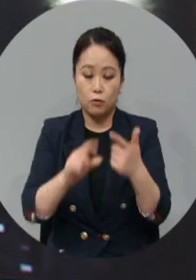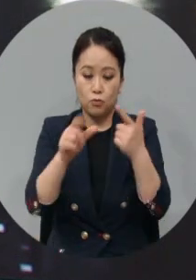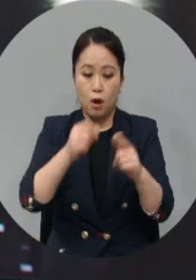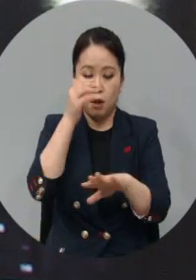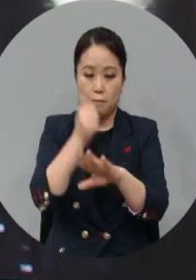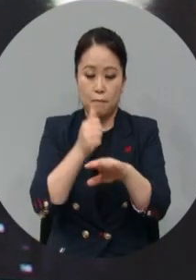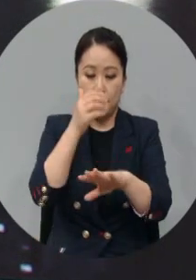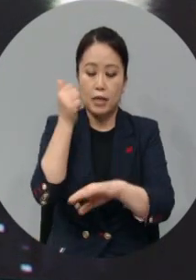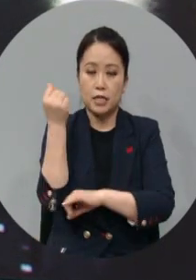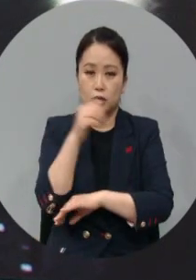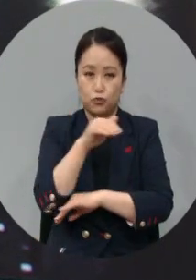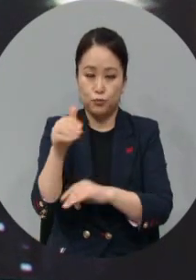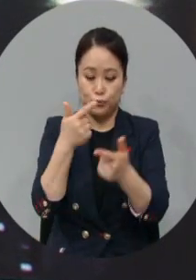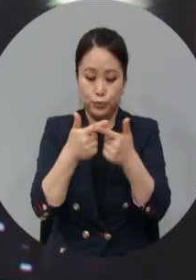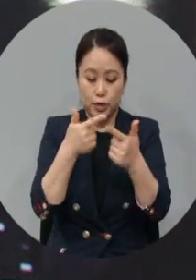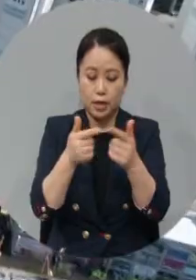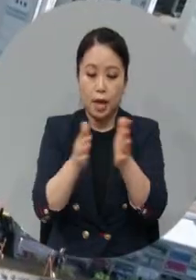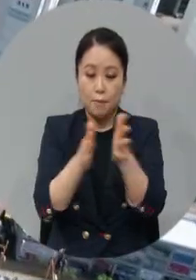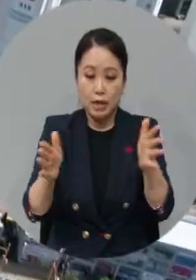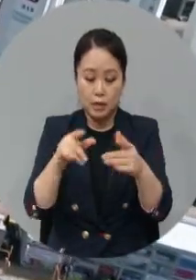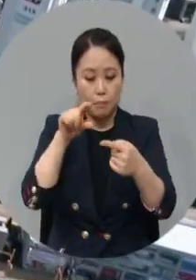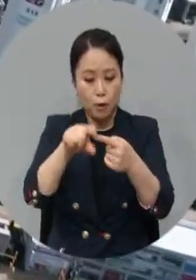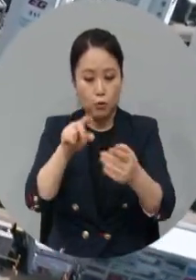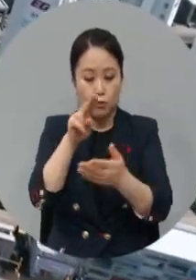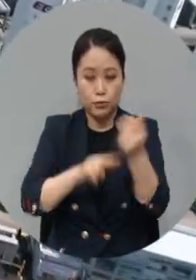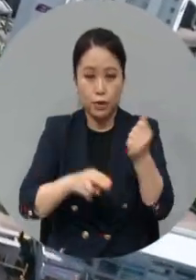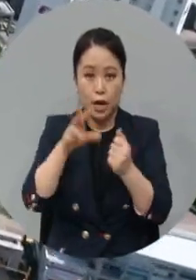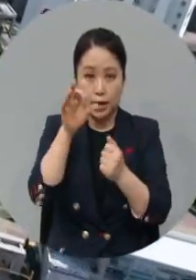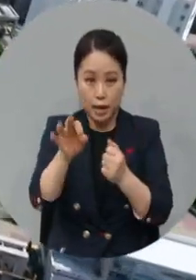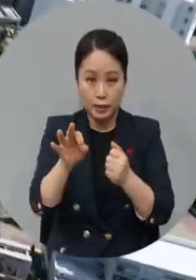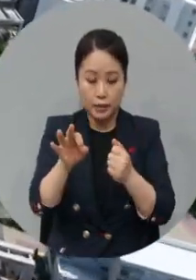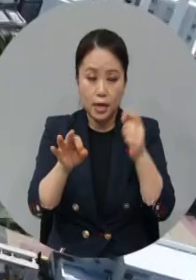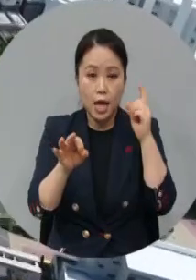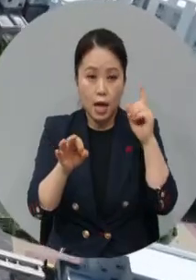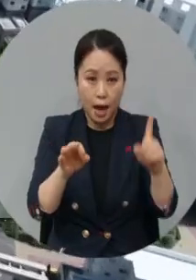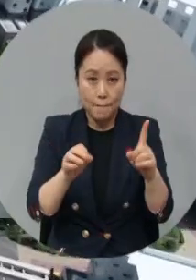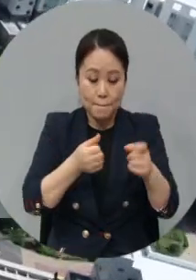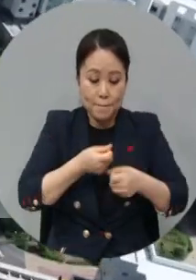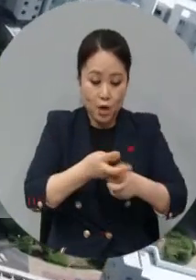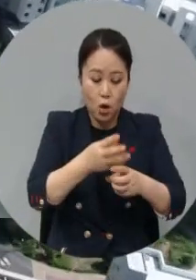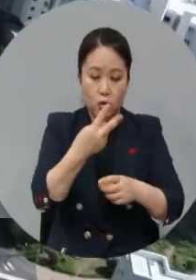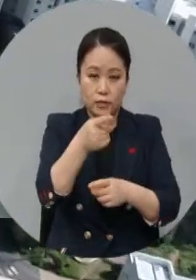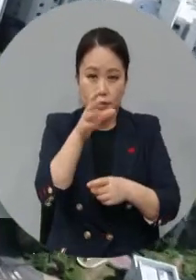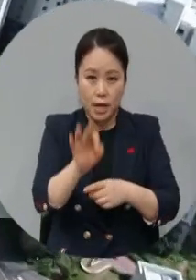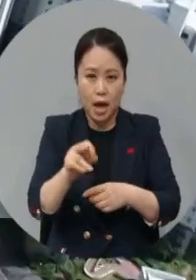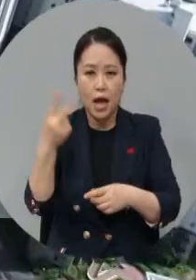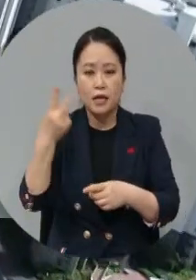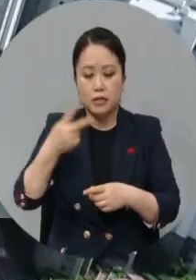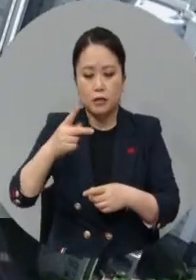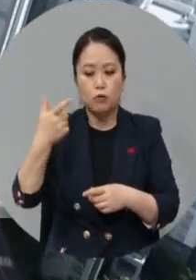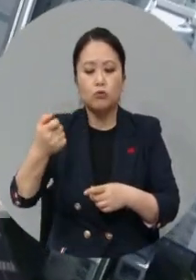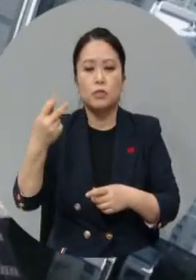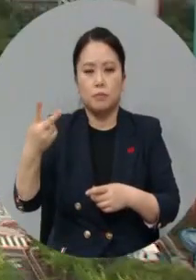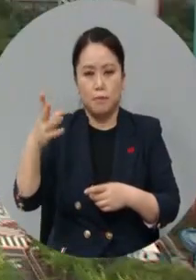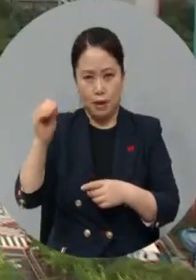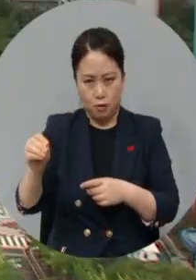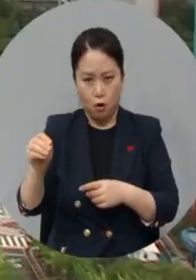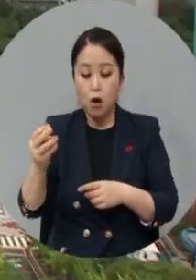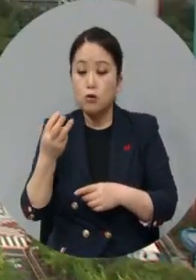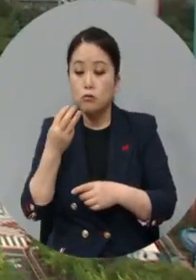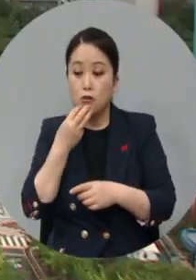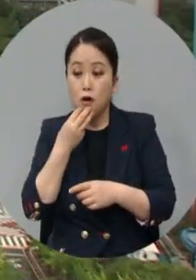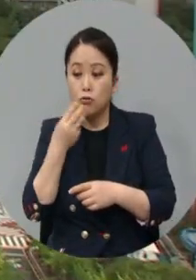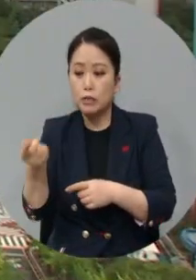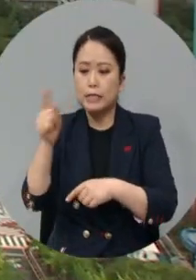지난달 밝혀준 부산의 아파트 평균 분양가는 3.3 제곱미터당 2062만원으로 서울에 이어 전국에서 두